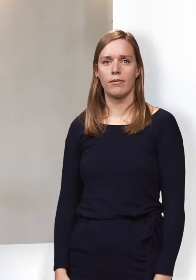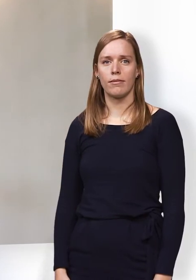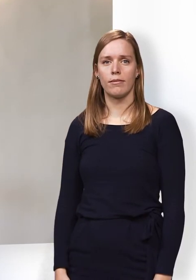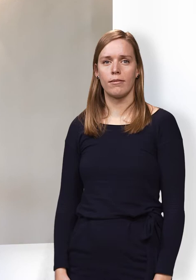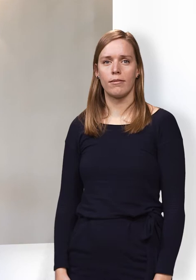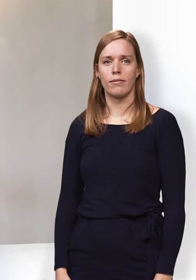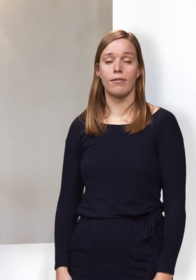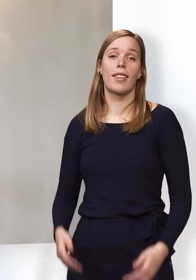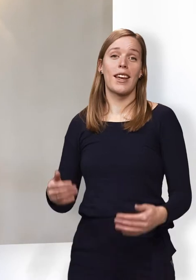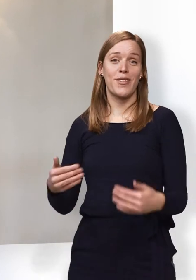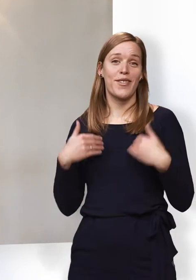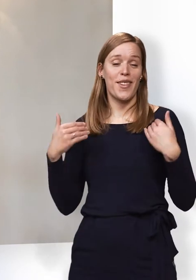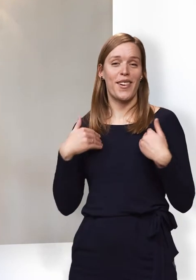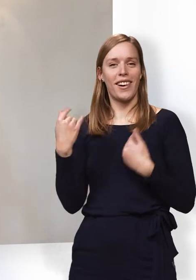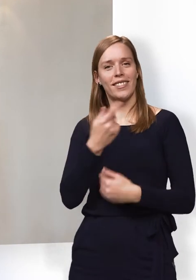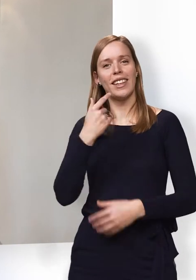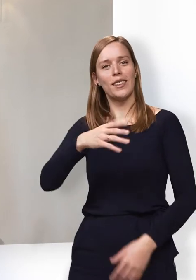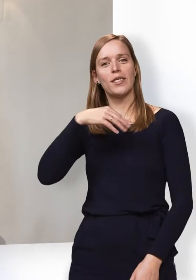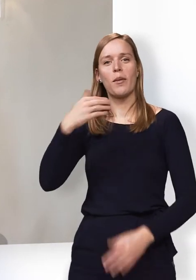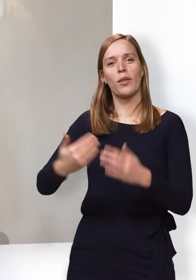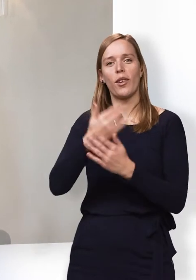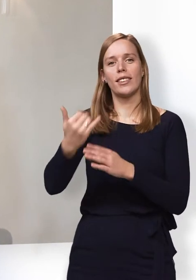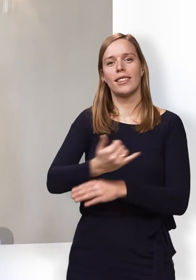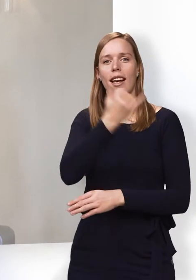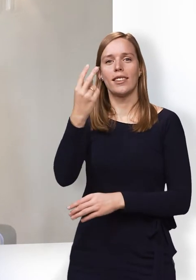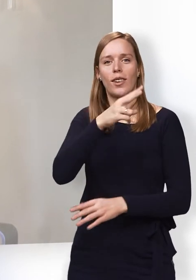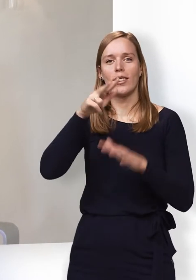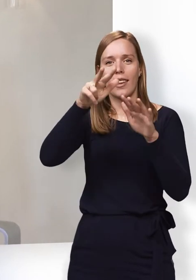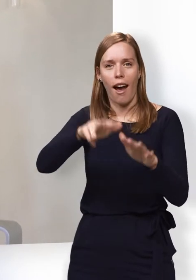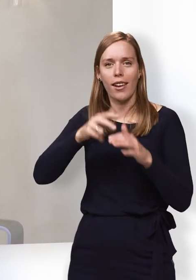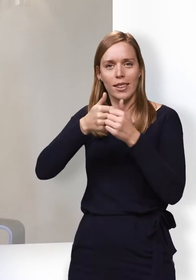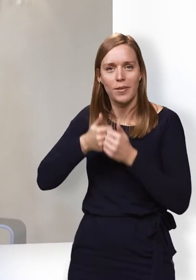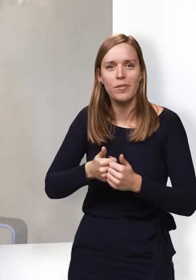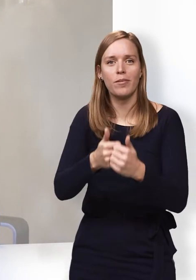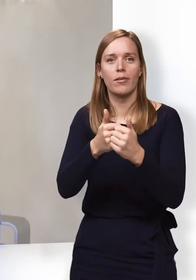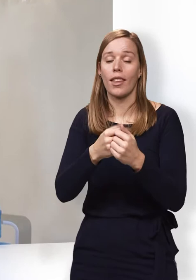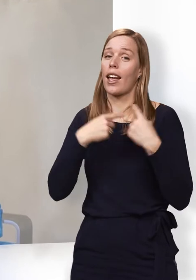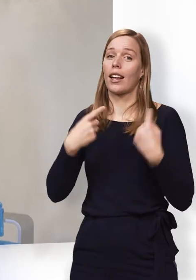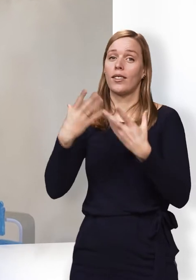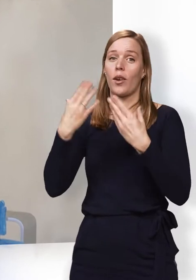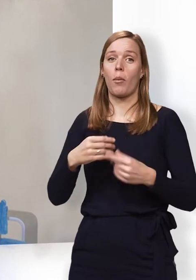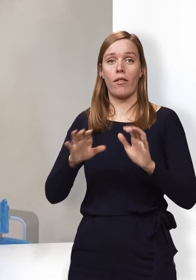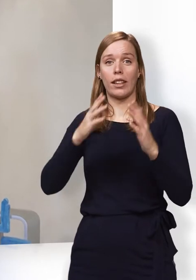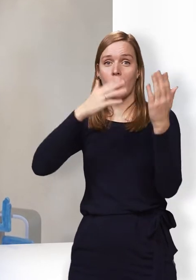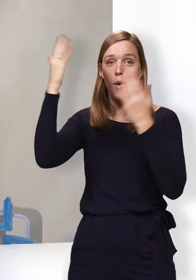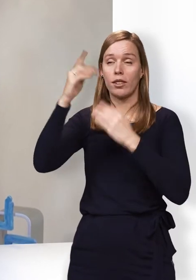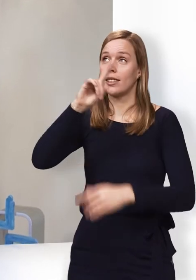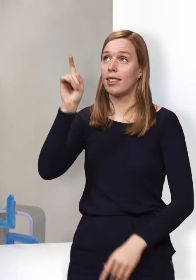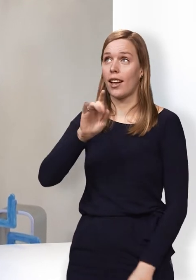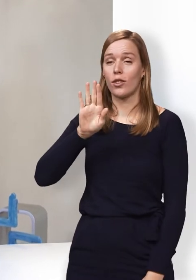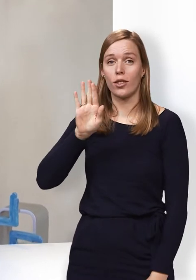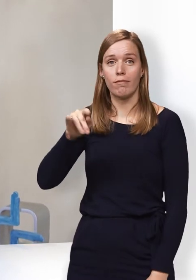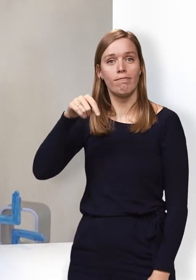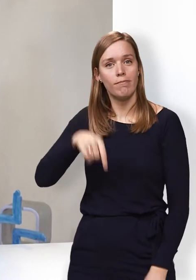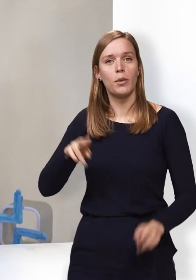Ich freue mich, dass Sie mit uns in dieses neue Jahr 2018 gehen. Ganz herzlich willkommen zum Fernsehgottesdienst der Zieglerschen, die